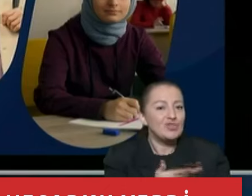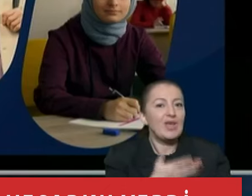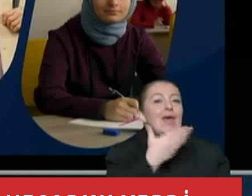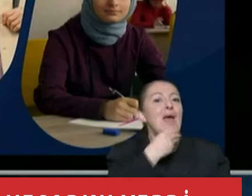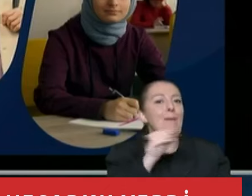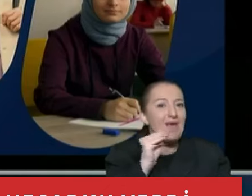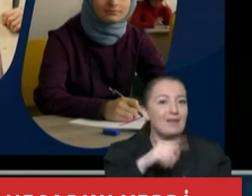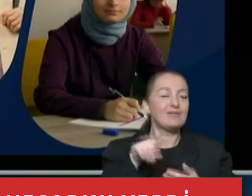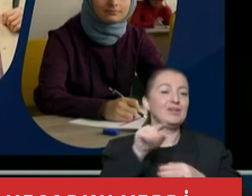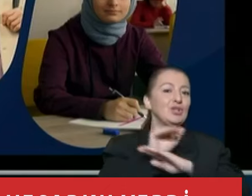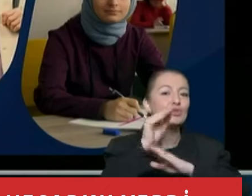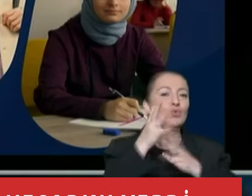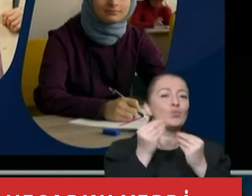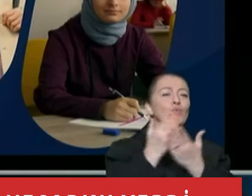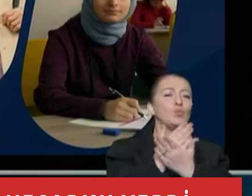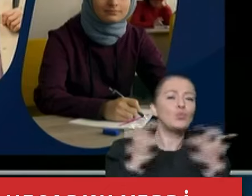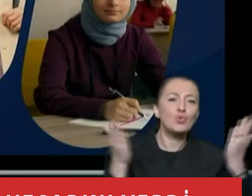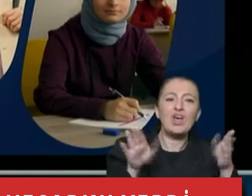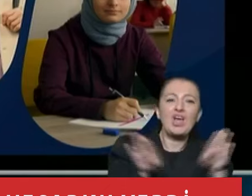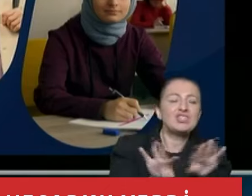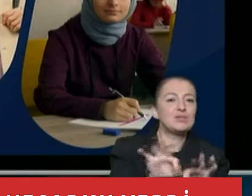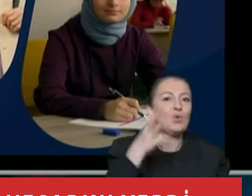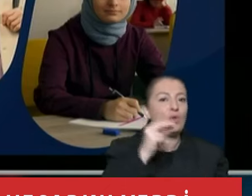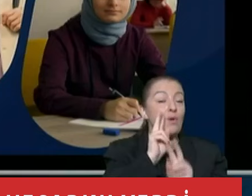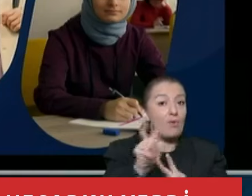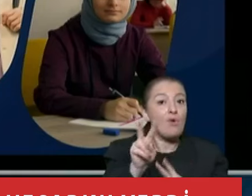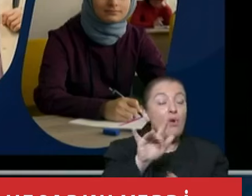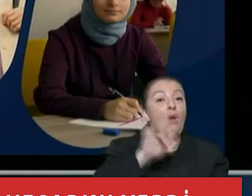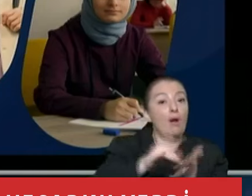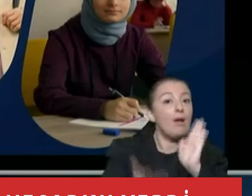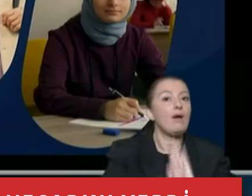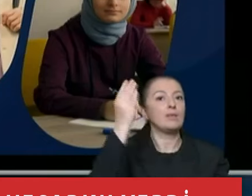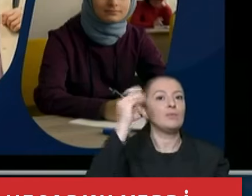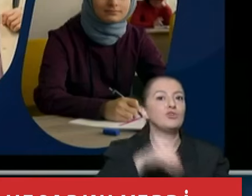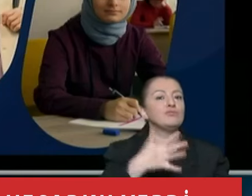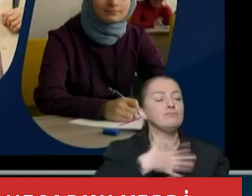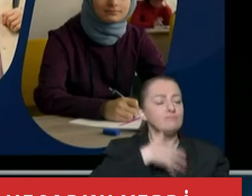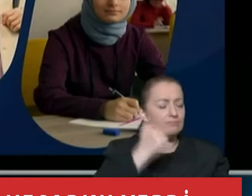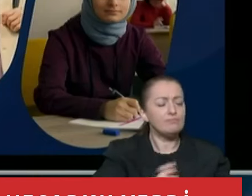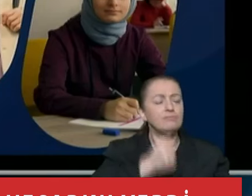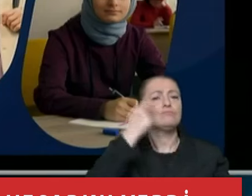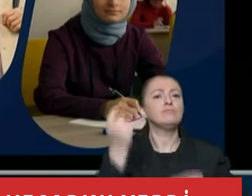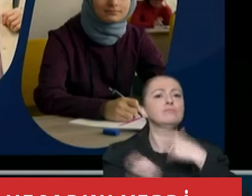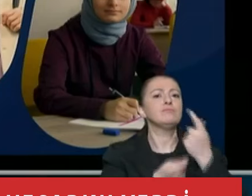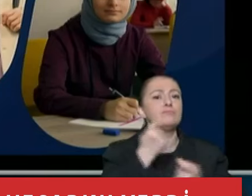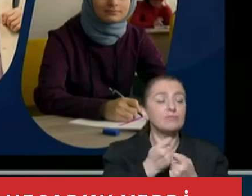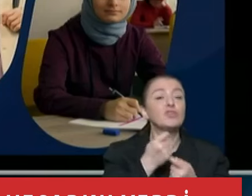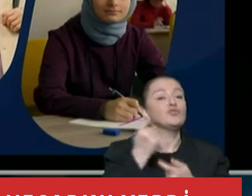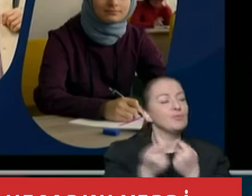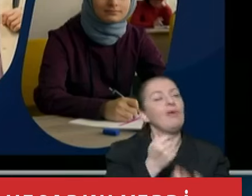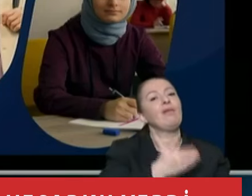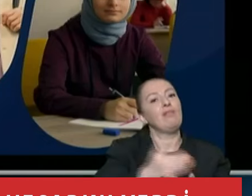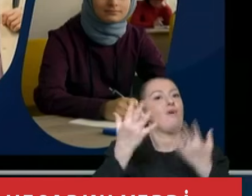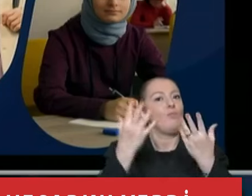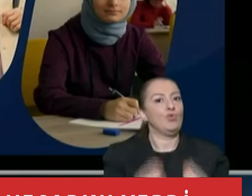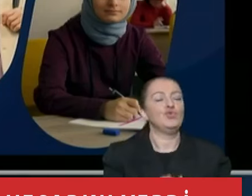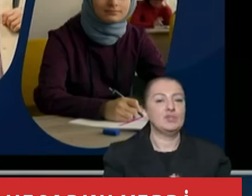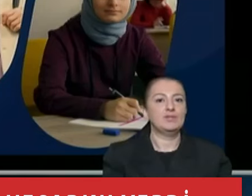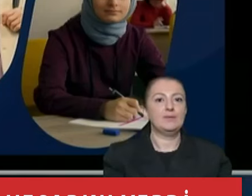yaşadıklarını büyük bir adaletsizlik olarak gördük ve ortadan kaldırmak için gayret sarf ettik sarf etmeye devam